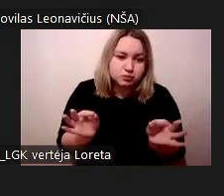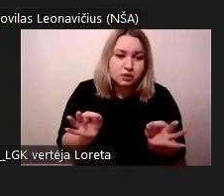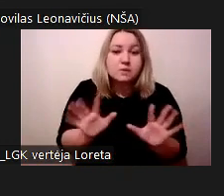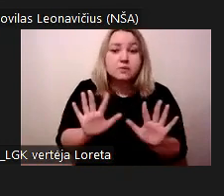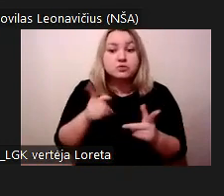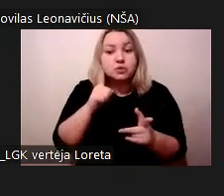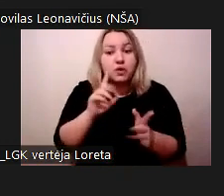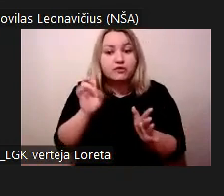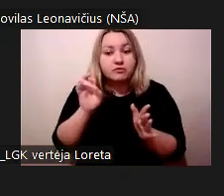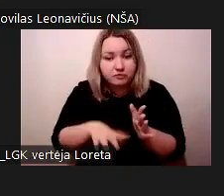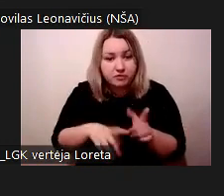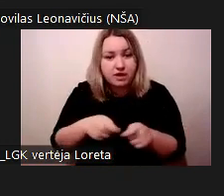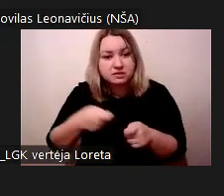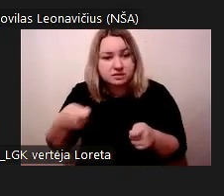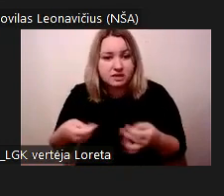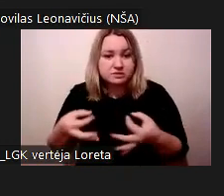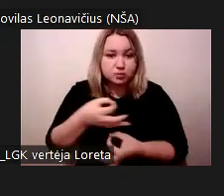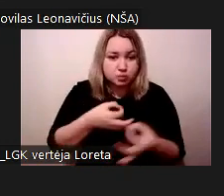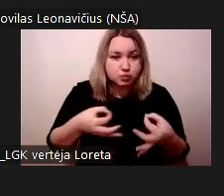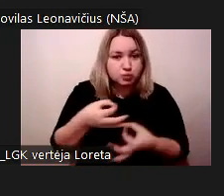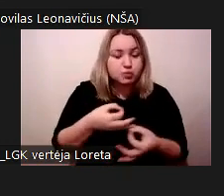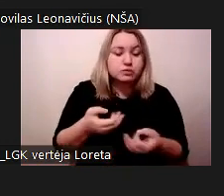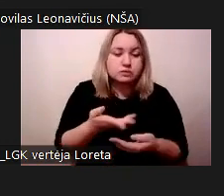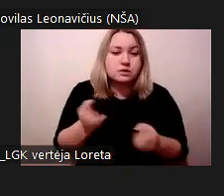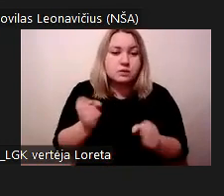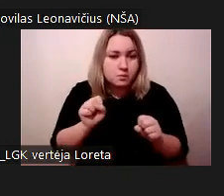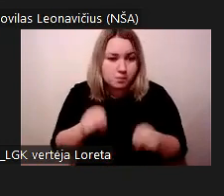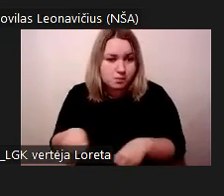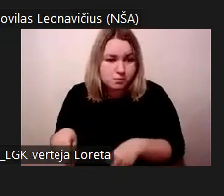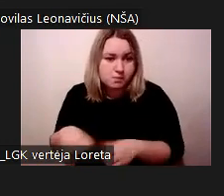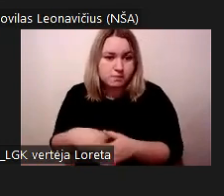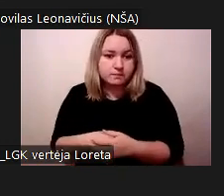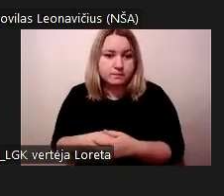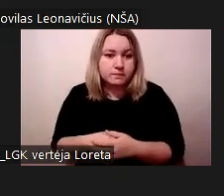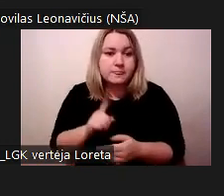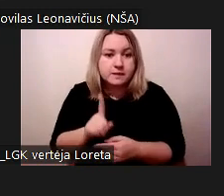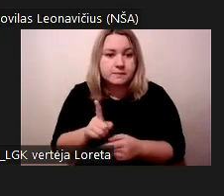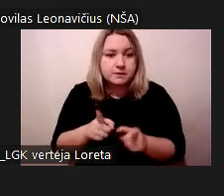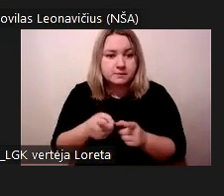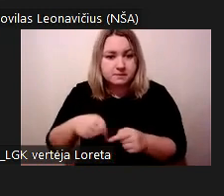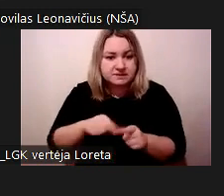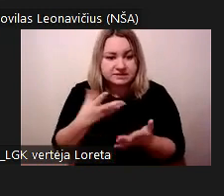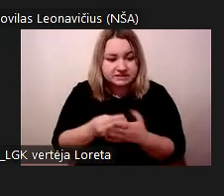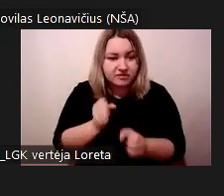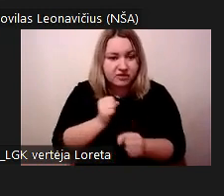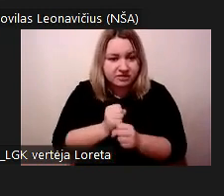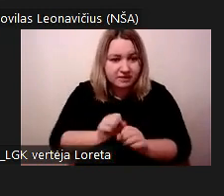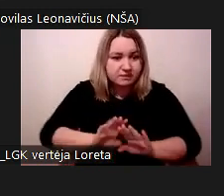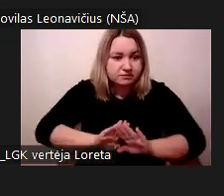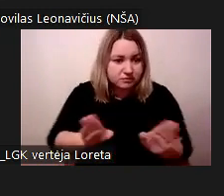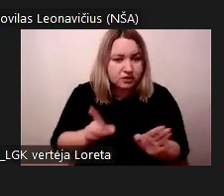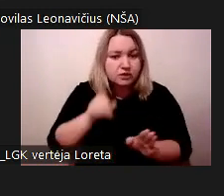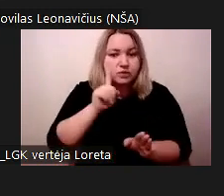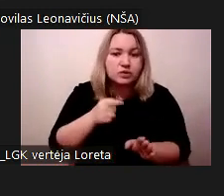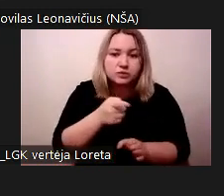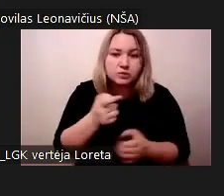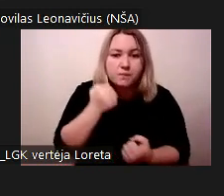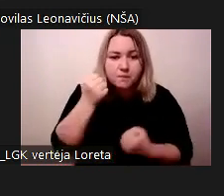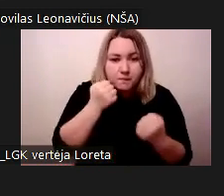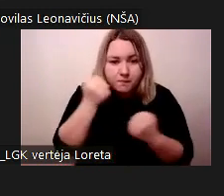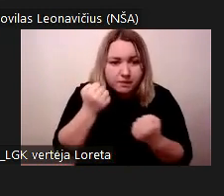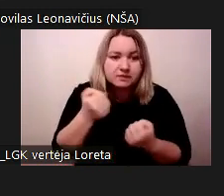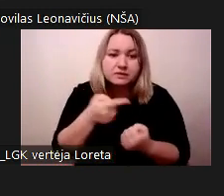likti ir tęsti diskusijas. Bet mes savo darbą baigėme ir norime labai jums padėkoti,